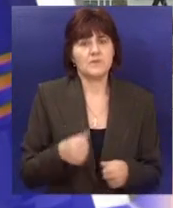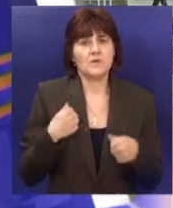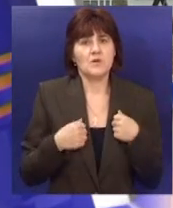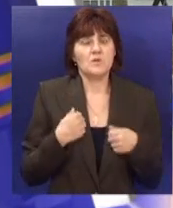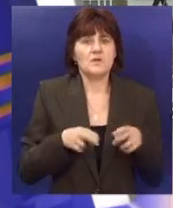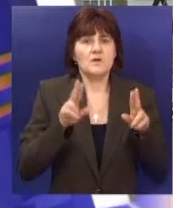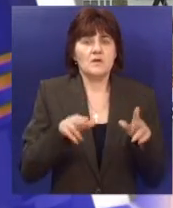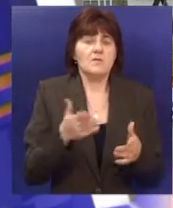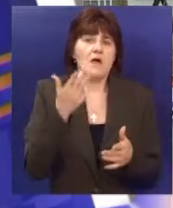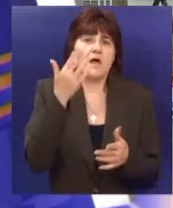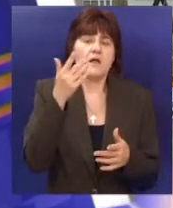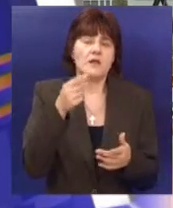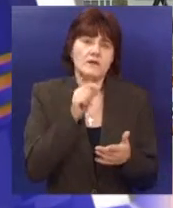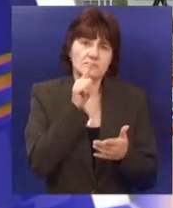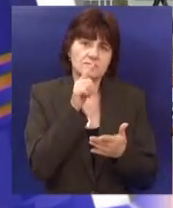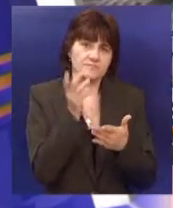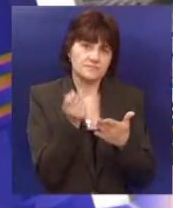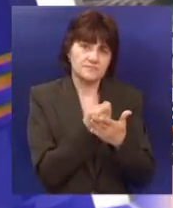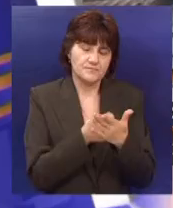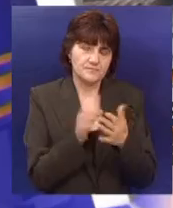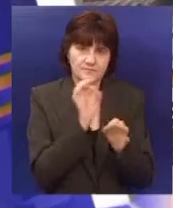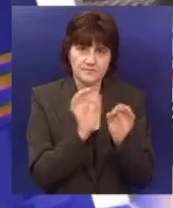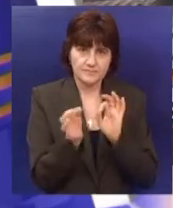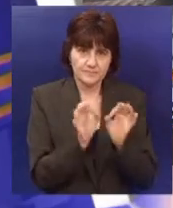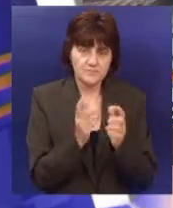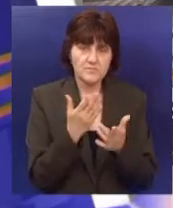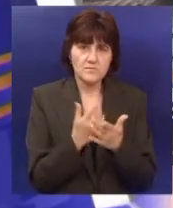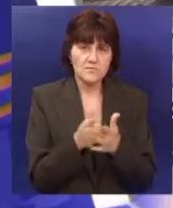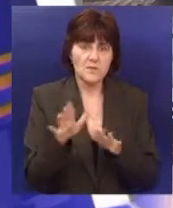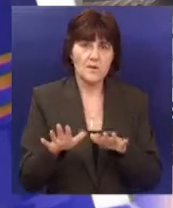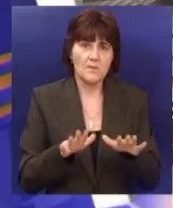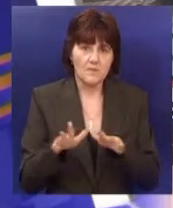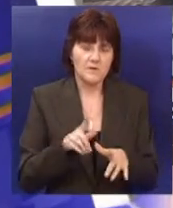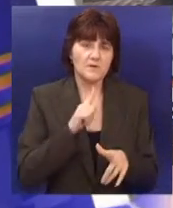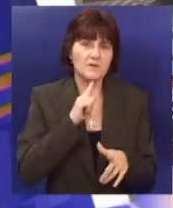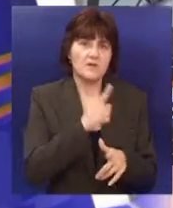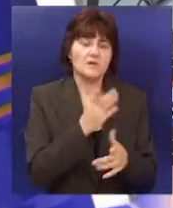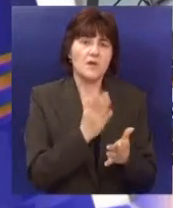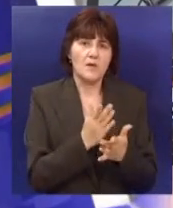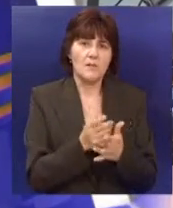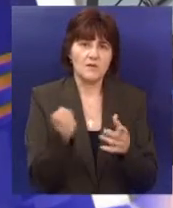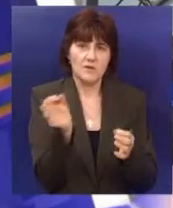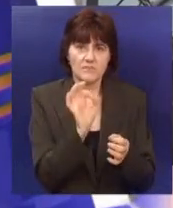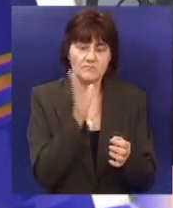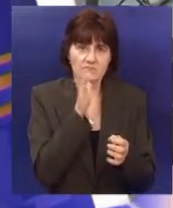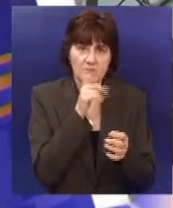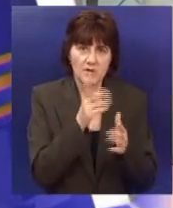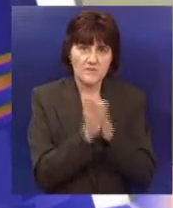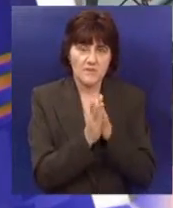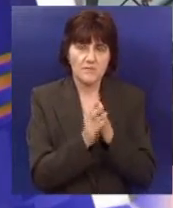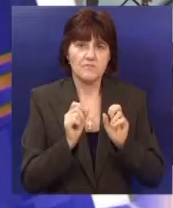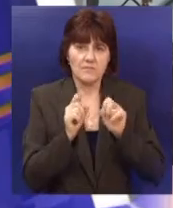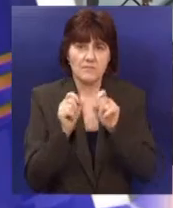Subotica ima već nekoliko ekoloških kuća. Na konkurs Ministarstva životne sredine, rudarstva i prostornog planiranja kandidovaće oko 50